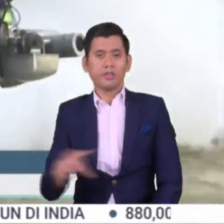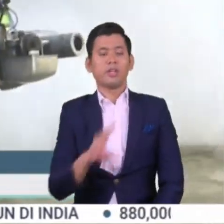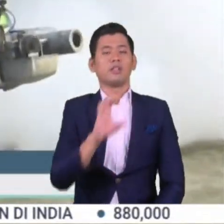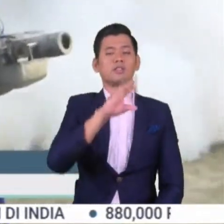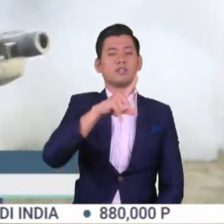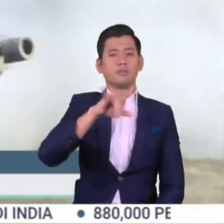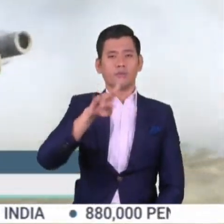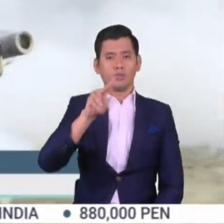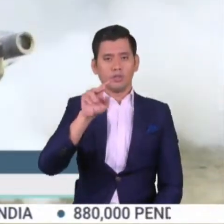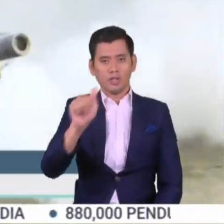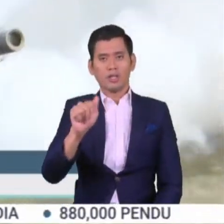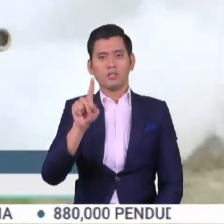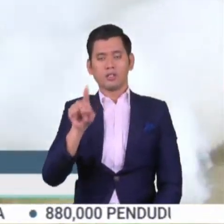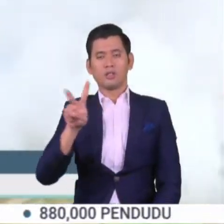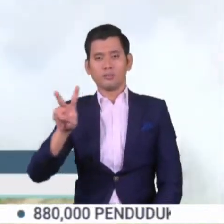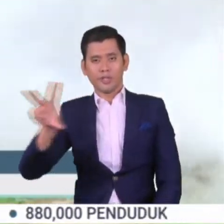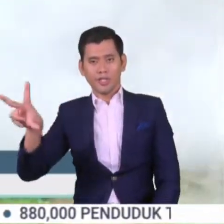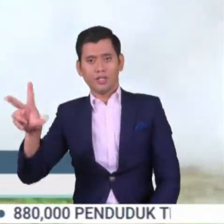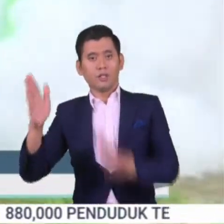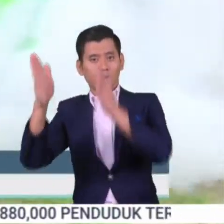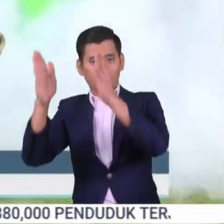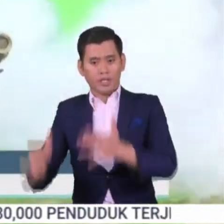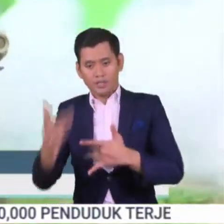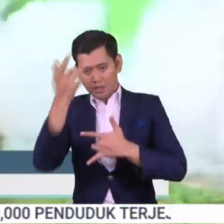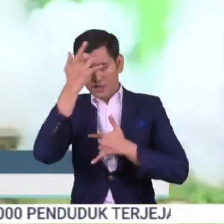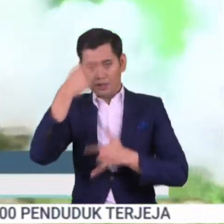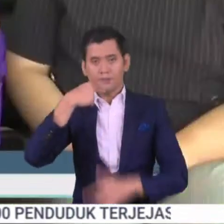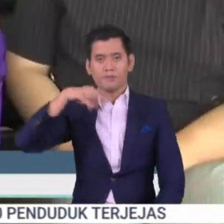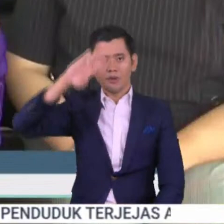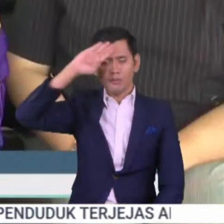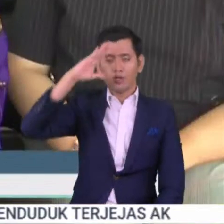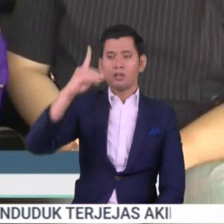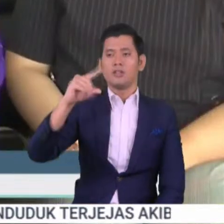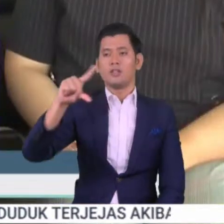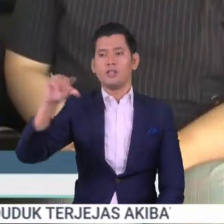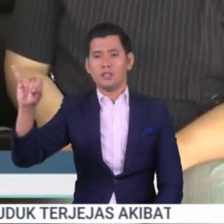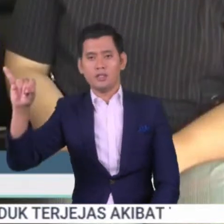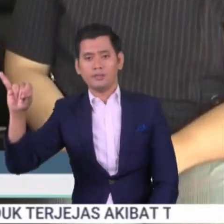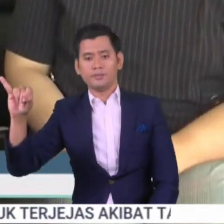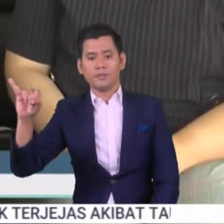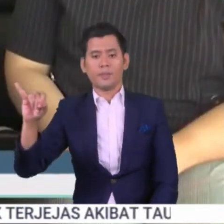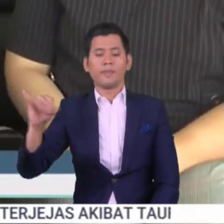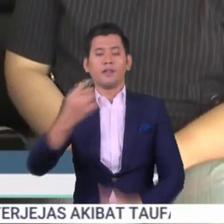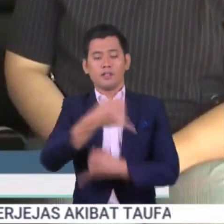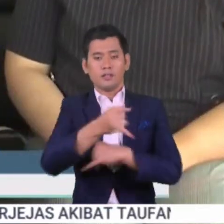Semporna 123 kes. Jabatan Kesihatan telah melakukan kompaunnya,